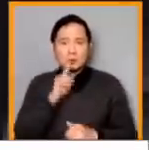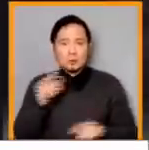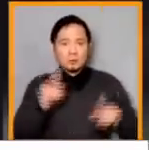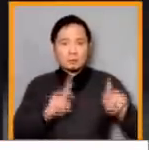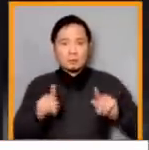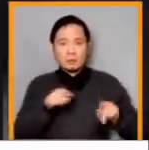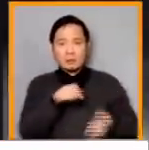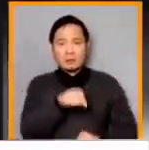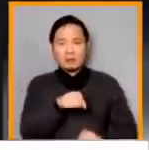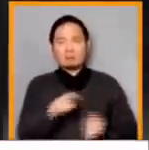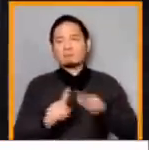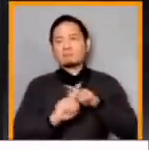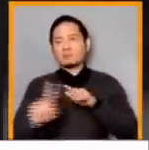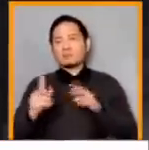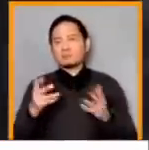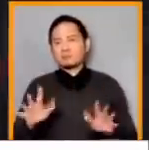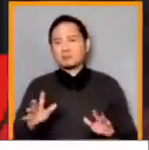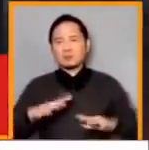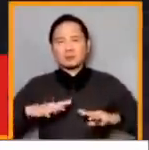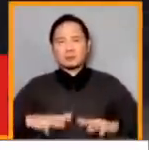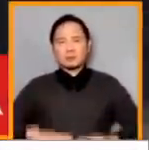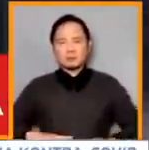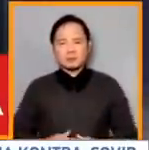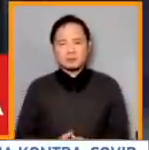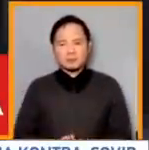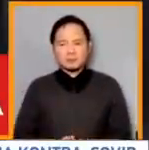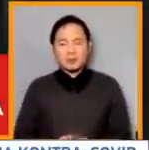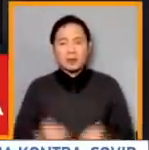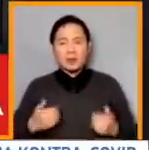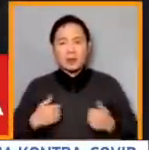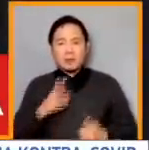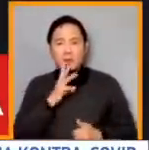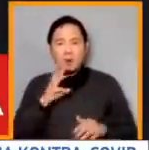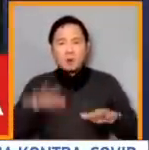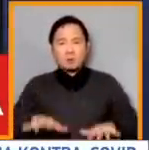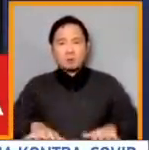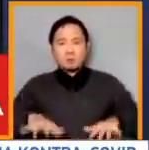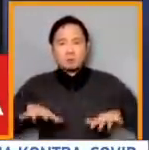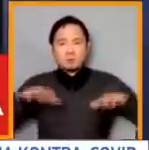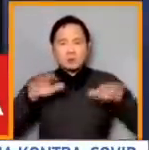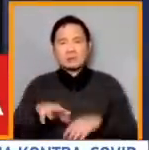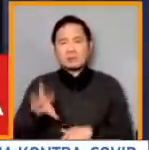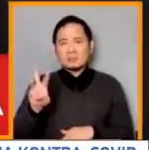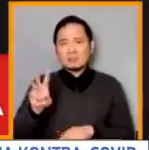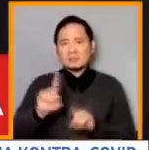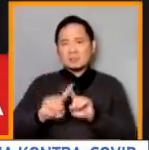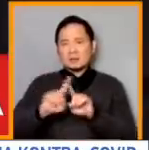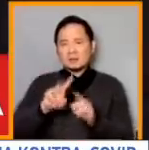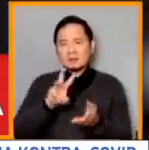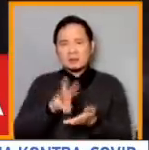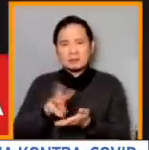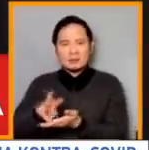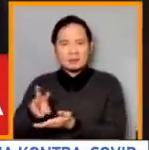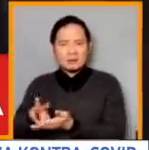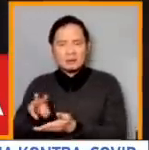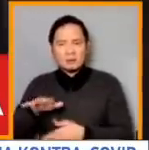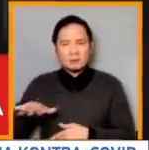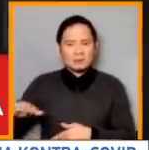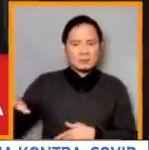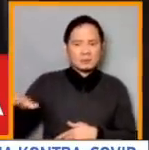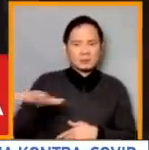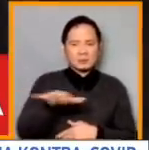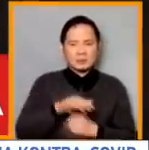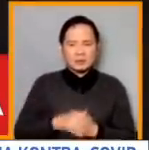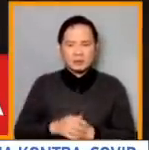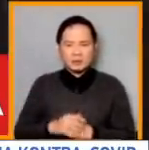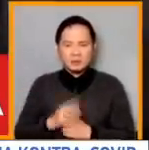Nalubog naman sa abot dibdib na baha ang ilang bahay sa 6 na purok sa barangay Kawas. Nagmisulang ilog din ang National Highway dahil